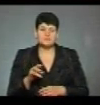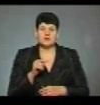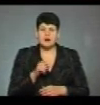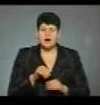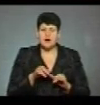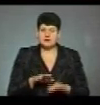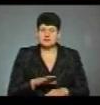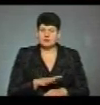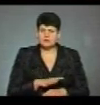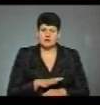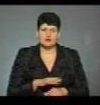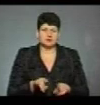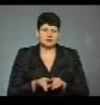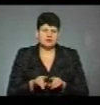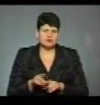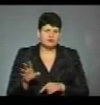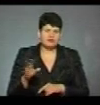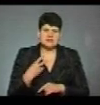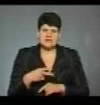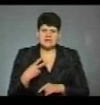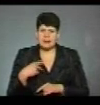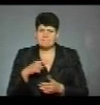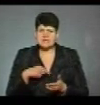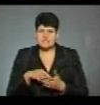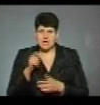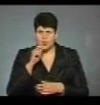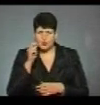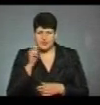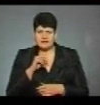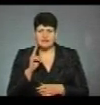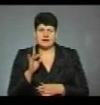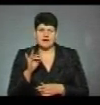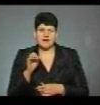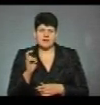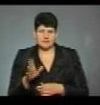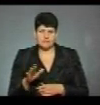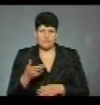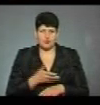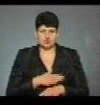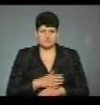акція відбулася одночасно в 20 містах України та в Кракові у Польщі.